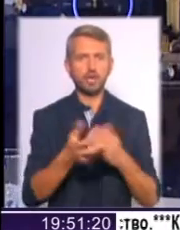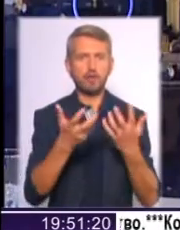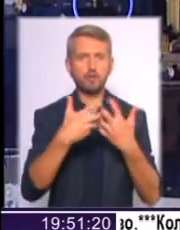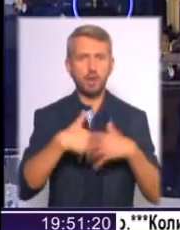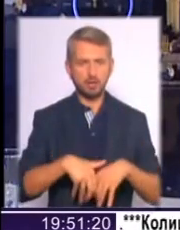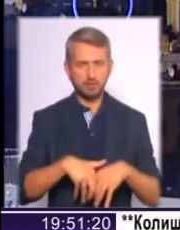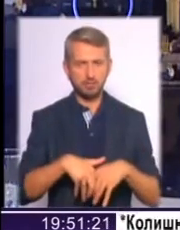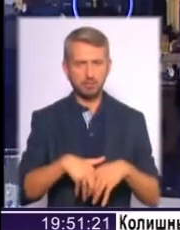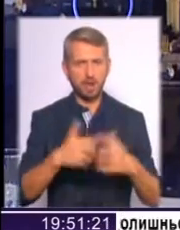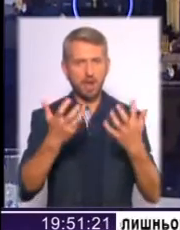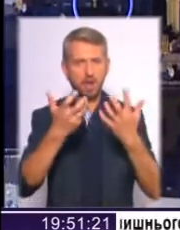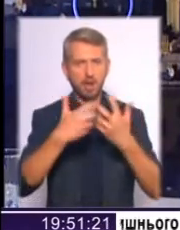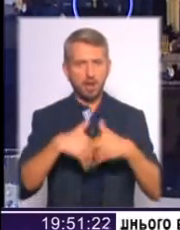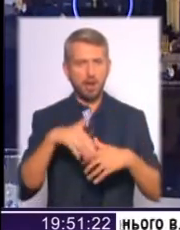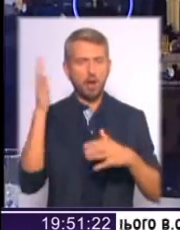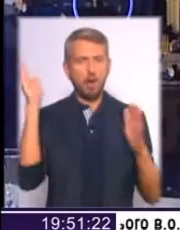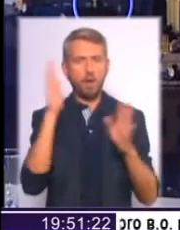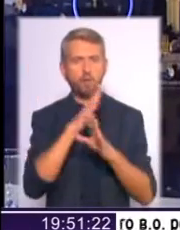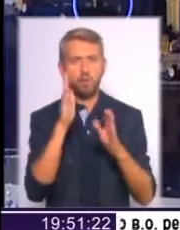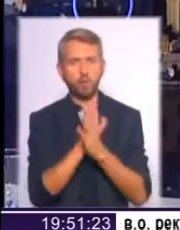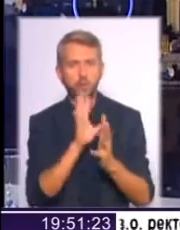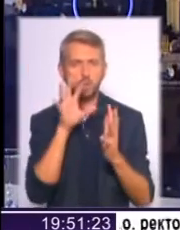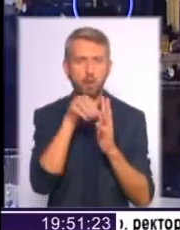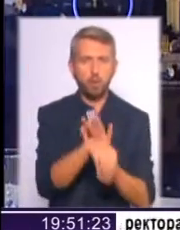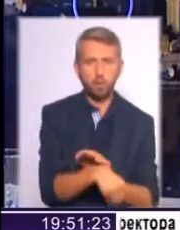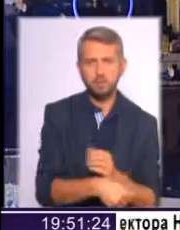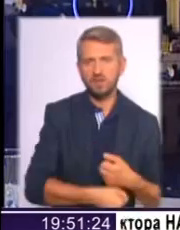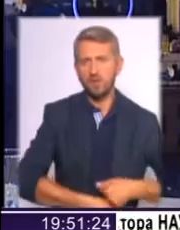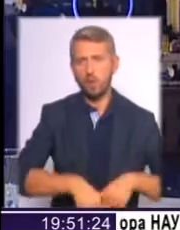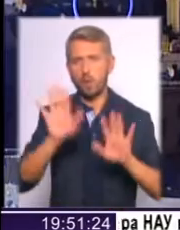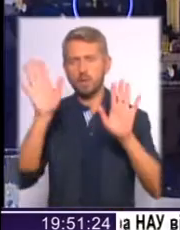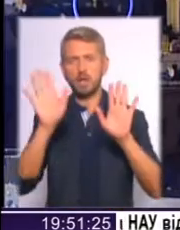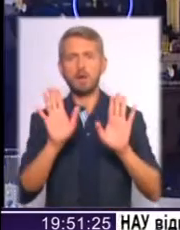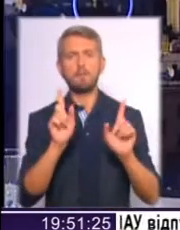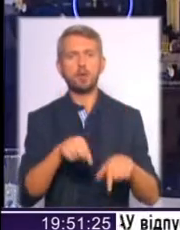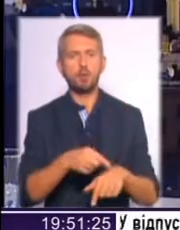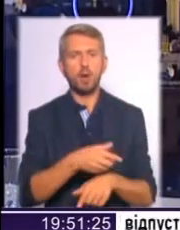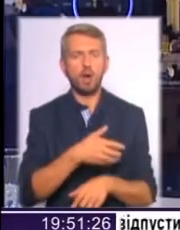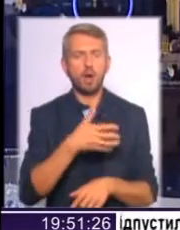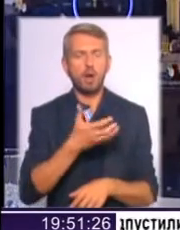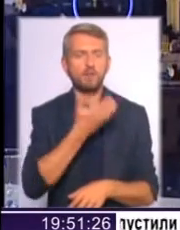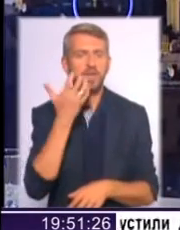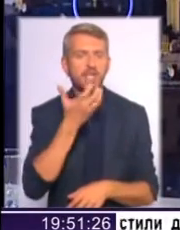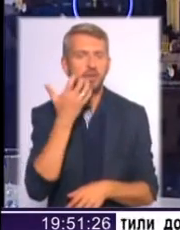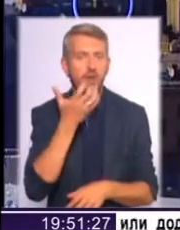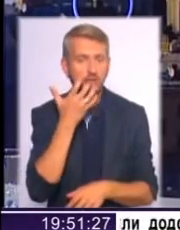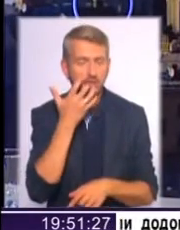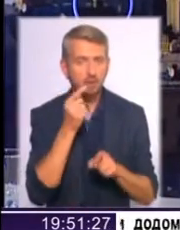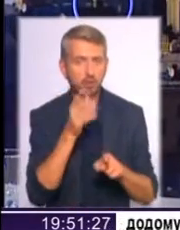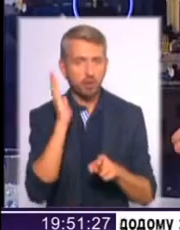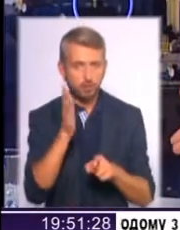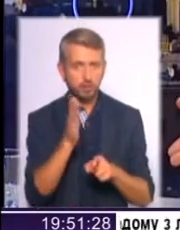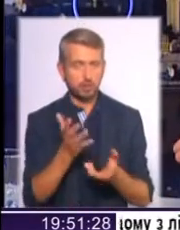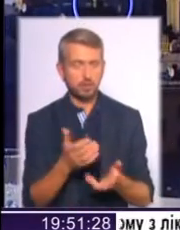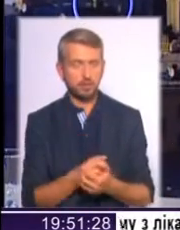пристрій воздух заходити, виходити, при тому підігріватися повітря ззовні буде тим повітрям, яке виходить з класу.